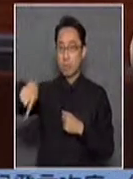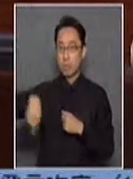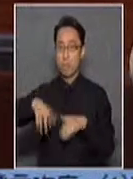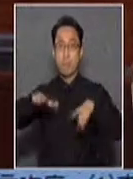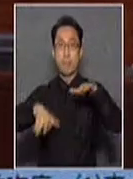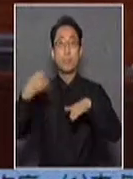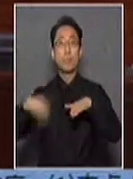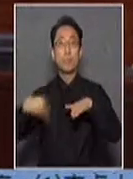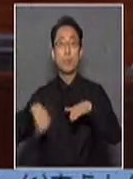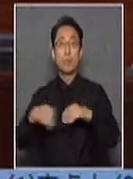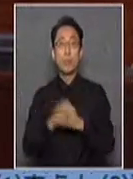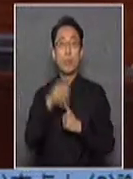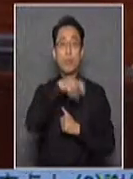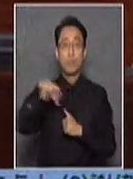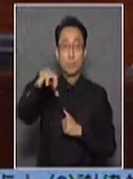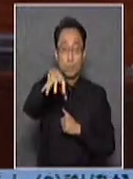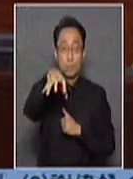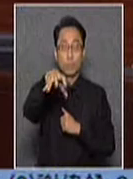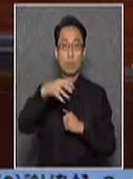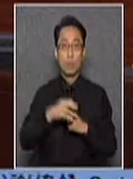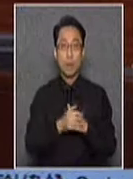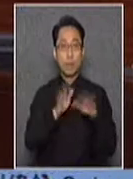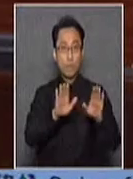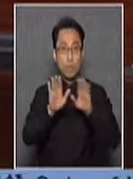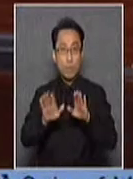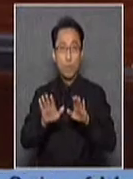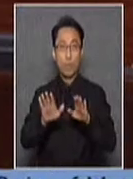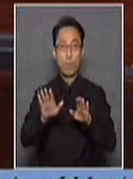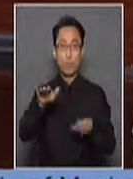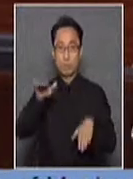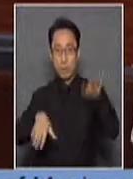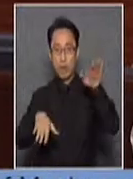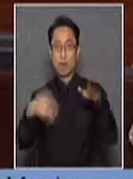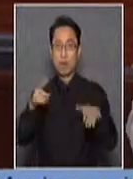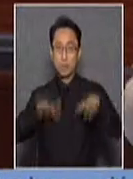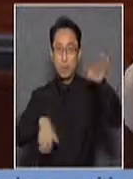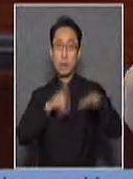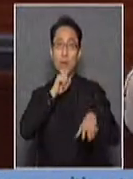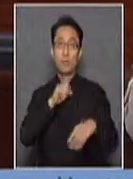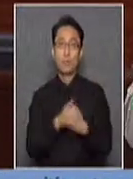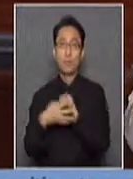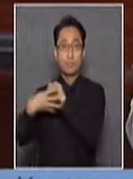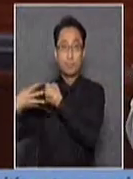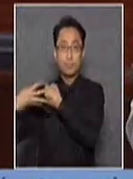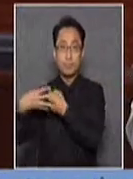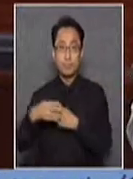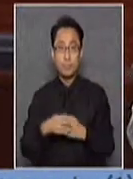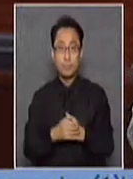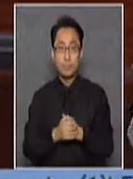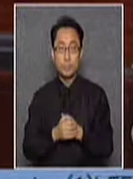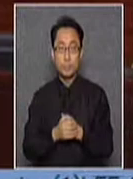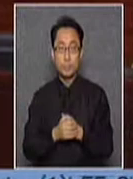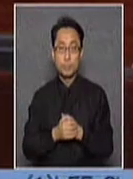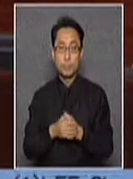地區咧，喺嗰個服務上咧，係出現嚴重嘅偏頗同埋偏差。第四個嘅缺陷